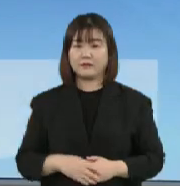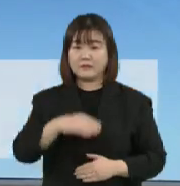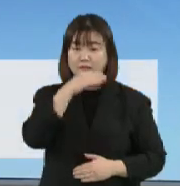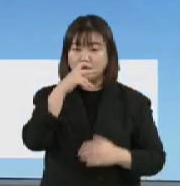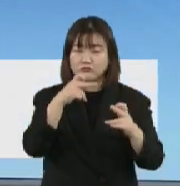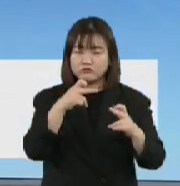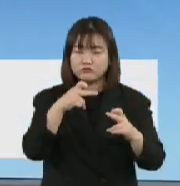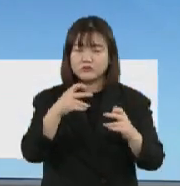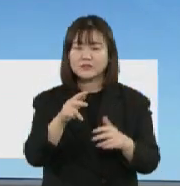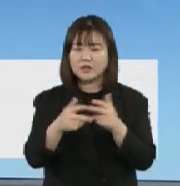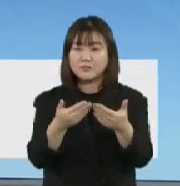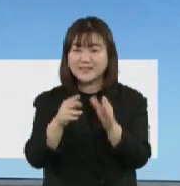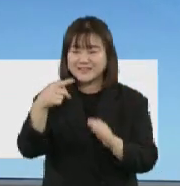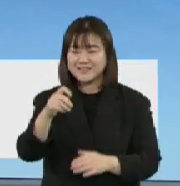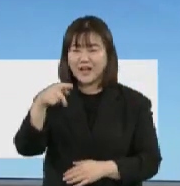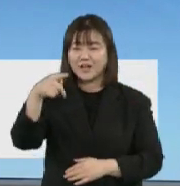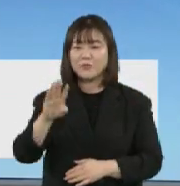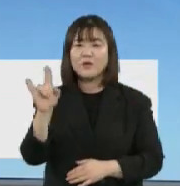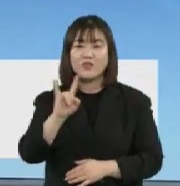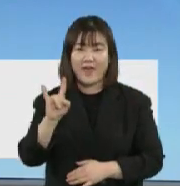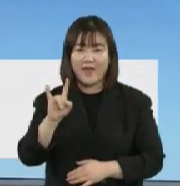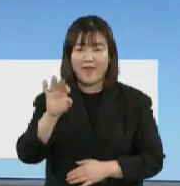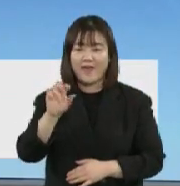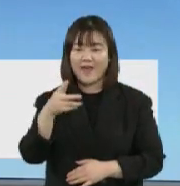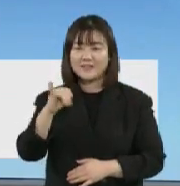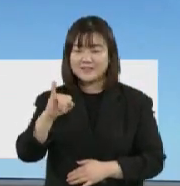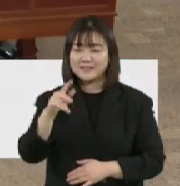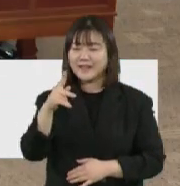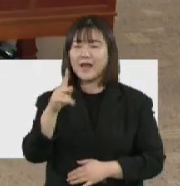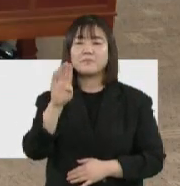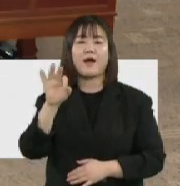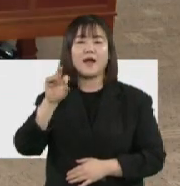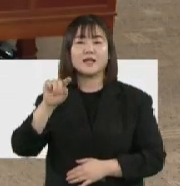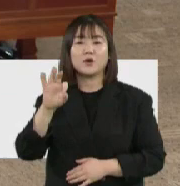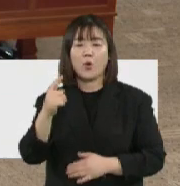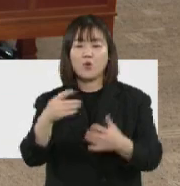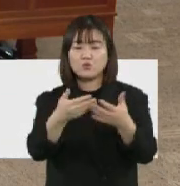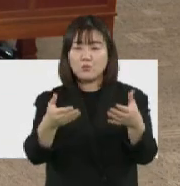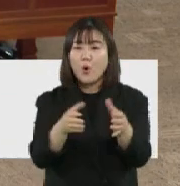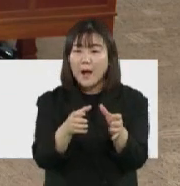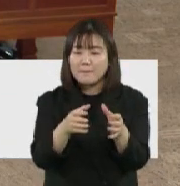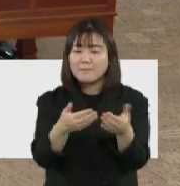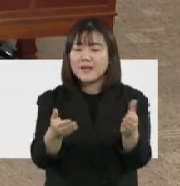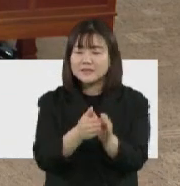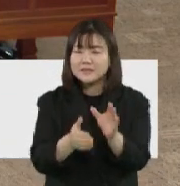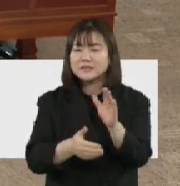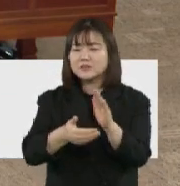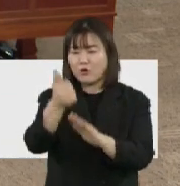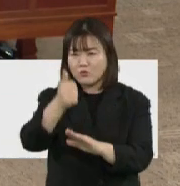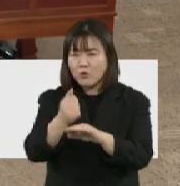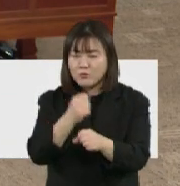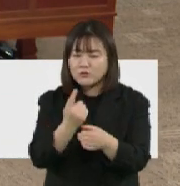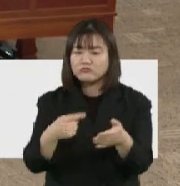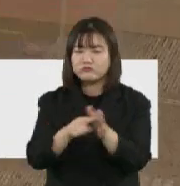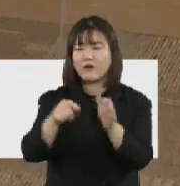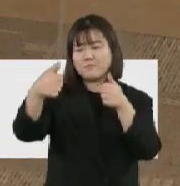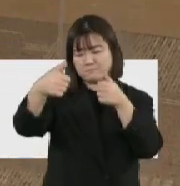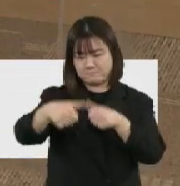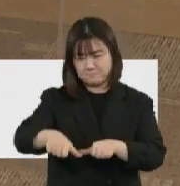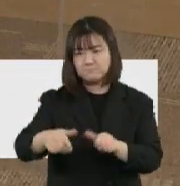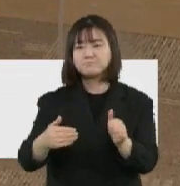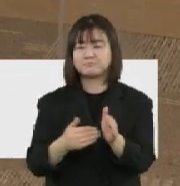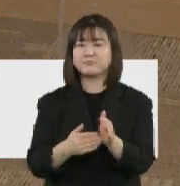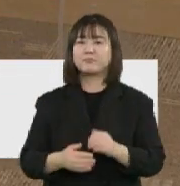예산군 2산업단지 닷컴 현대엔지니어링과 예상 k 바이오 융 복합 단지 의 성공적 조성을 위해 양해각서를